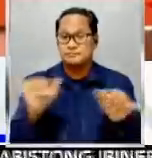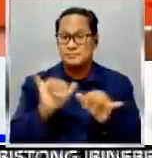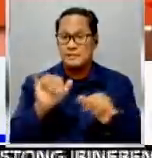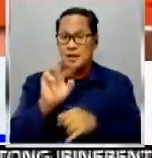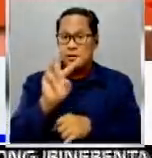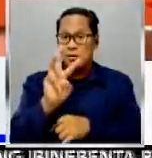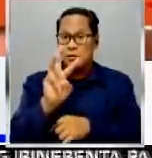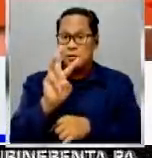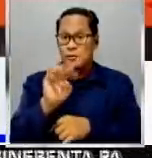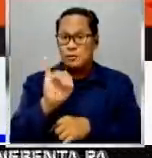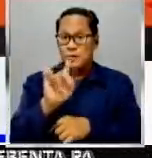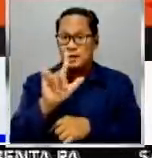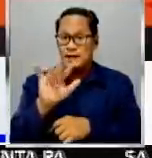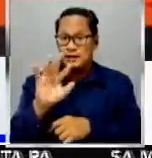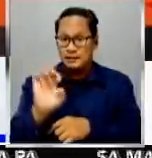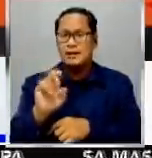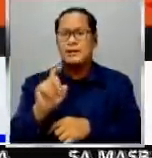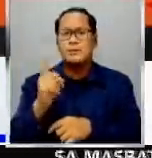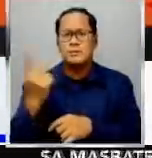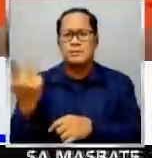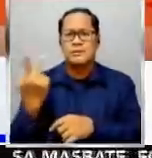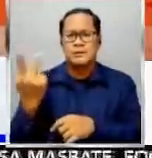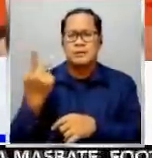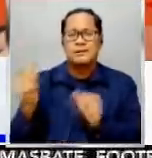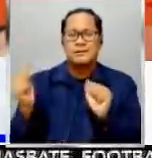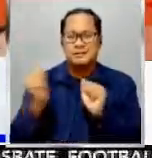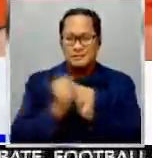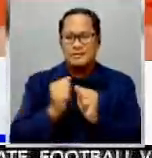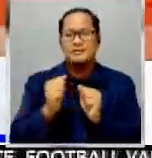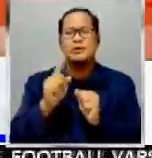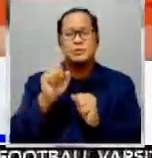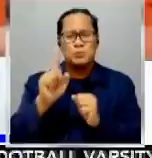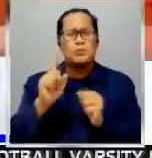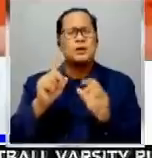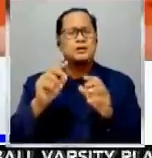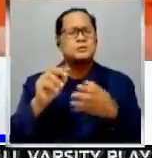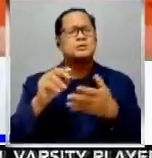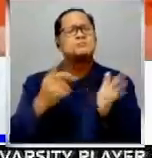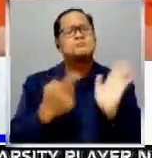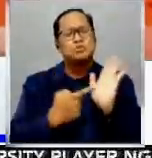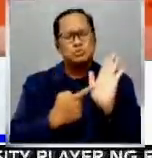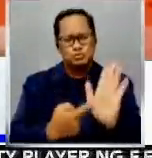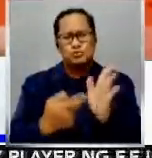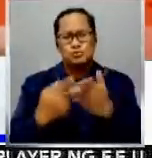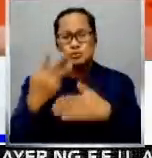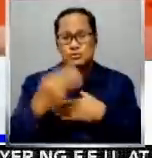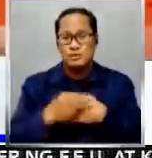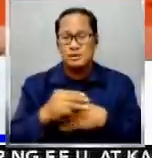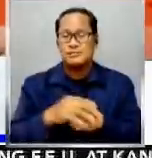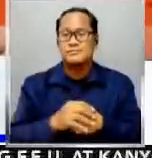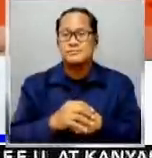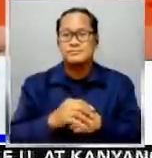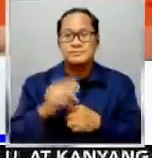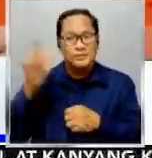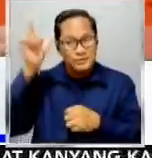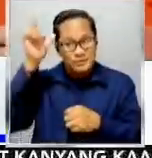silang magsasama ni John Lloyd sa isang primetime show. Lloydy, miss na miss ka namin. Abangan nyo